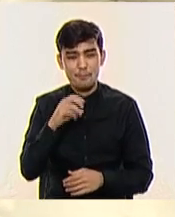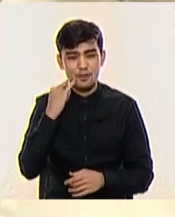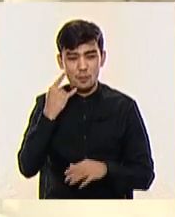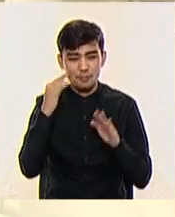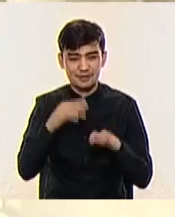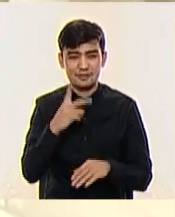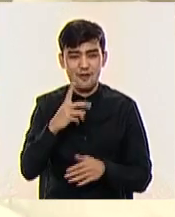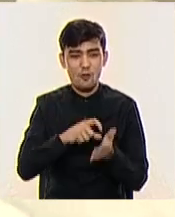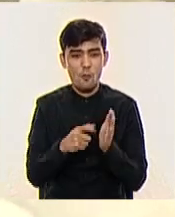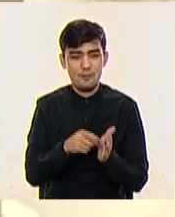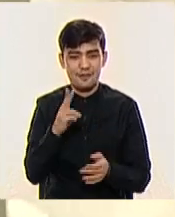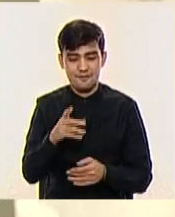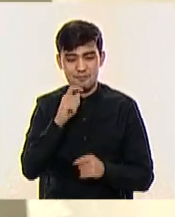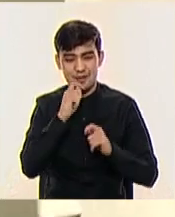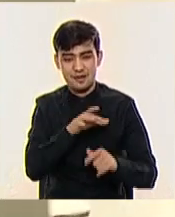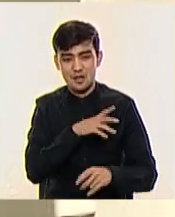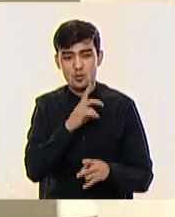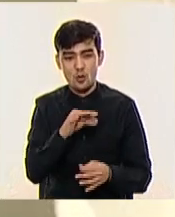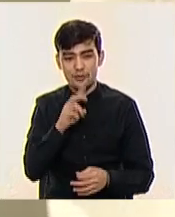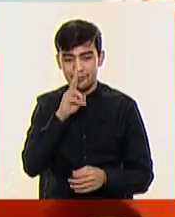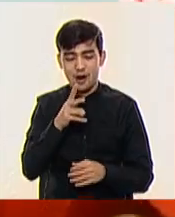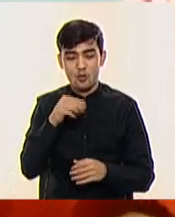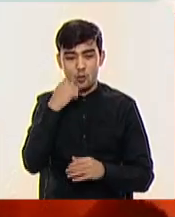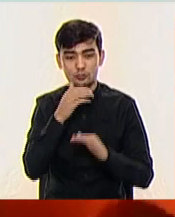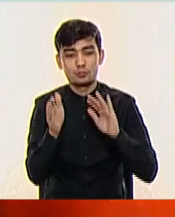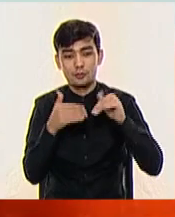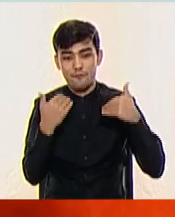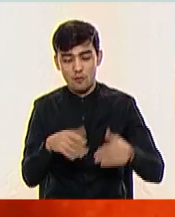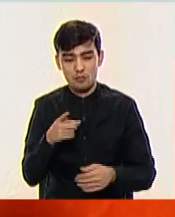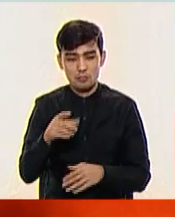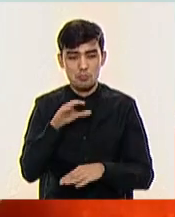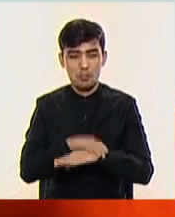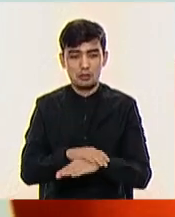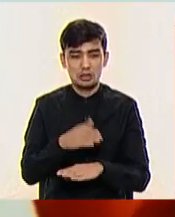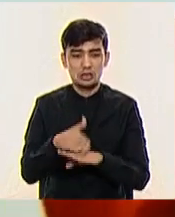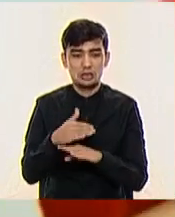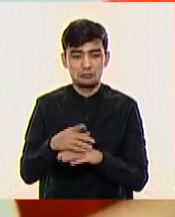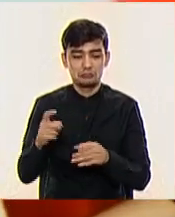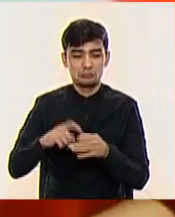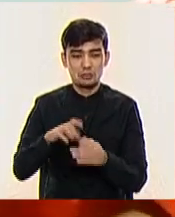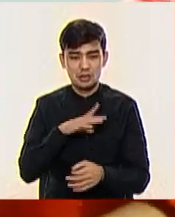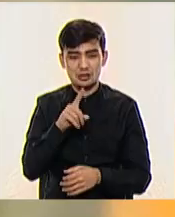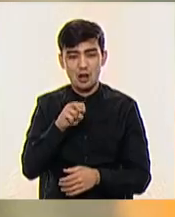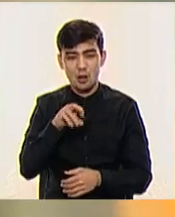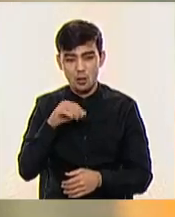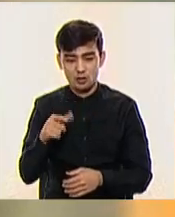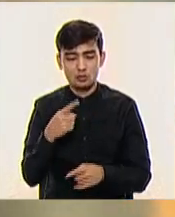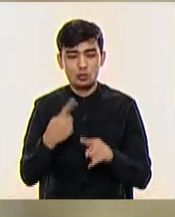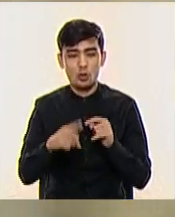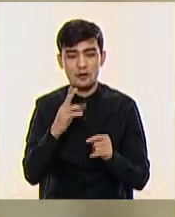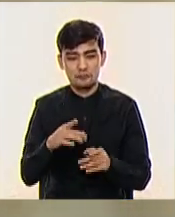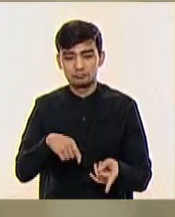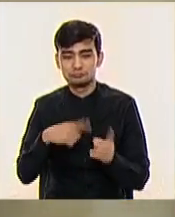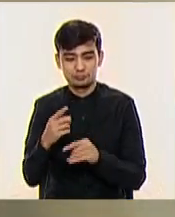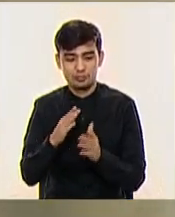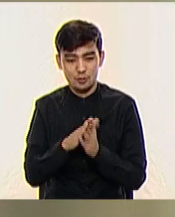екі бөлмелі пәтер кілтін сыйлаған. Бірақ екі жылдан кейін оның банкте кепілде тұрғанын айтып, дәл сондай басқа пәтерге көшуін сұраған. Жарты жылдан